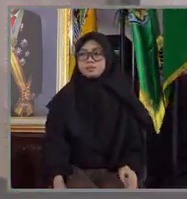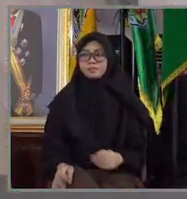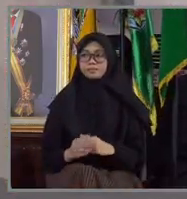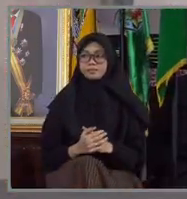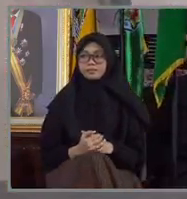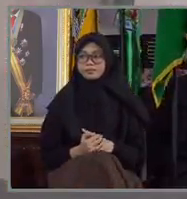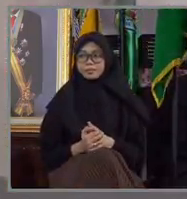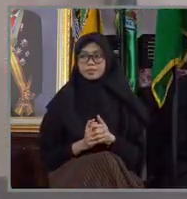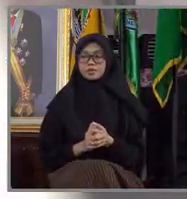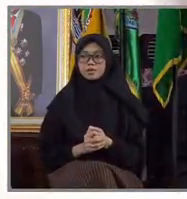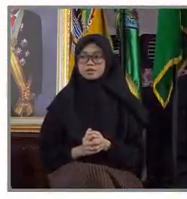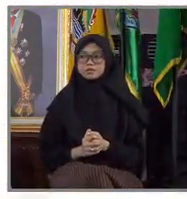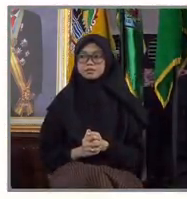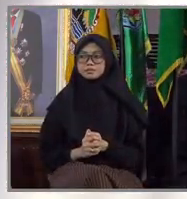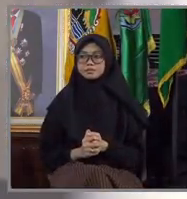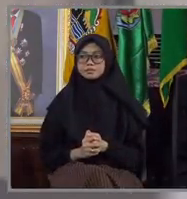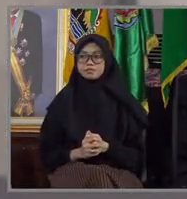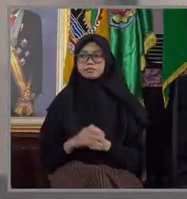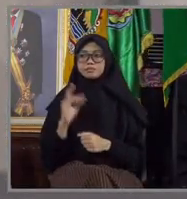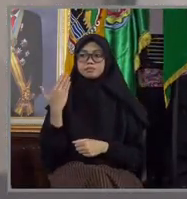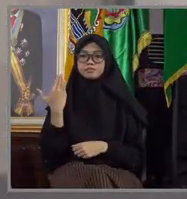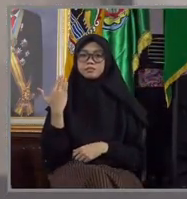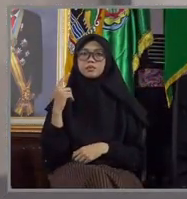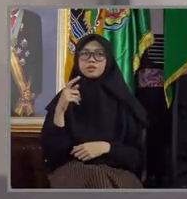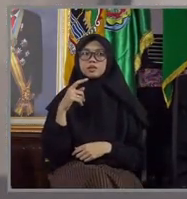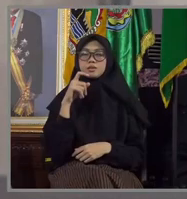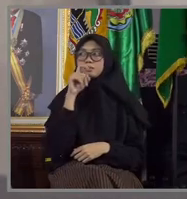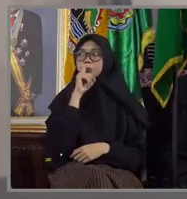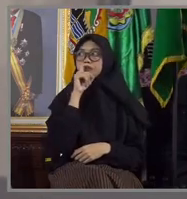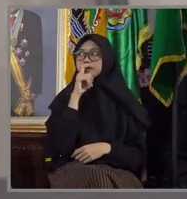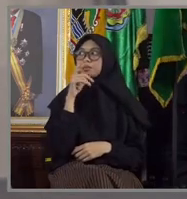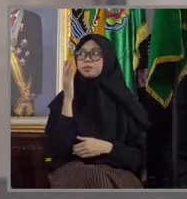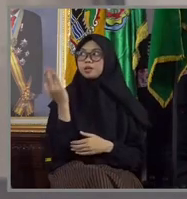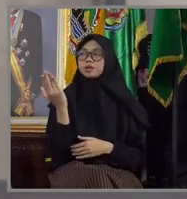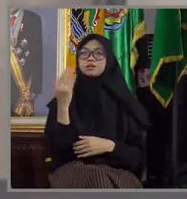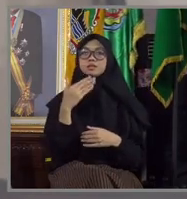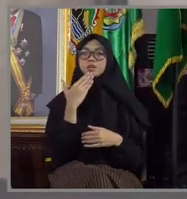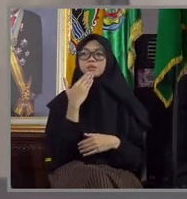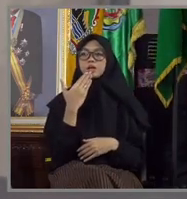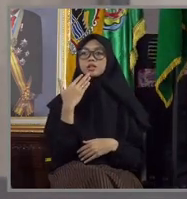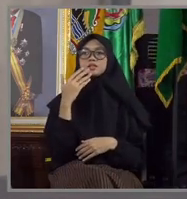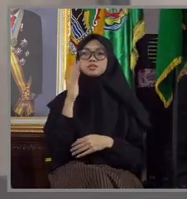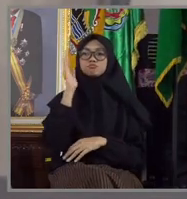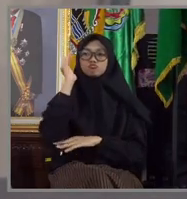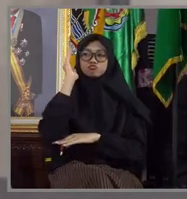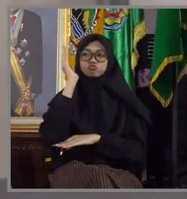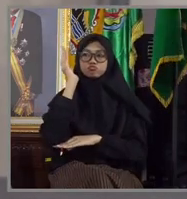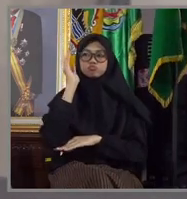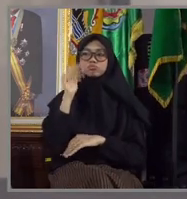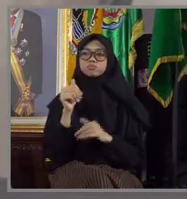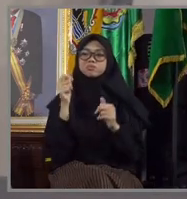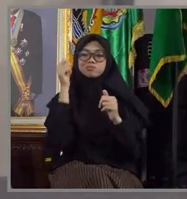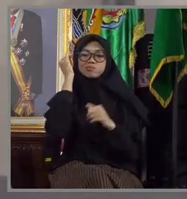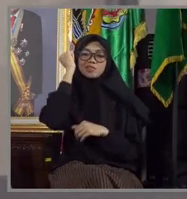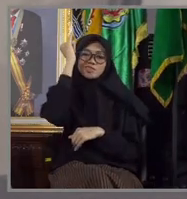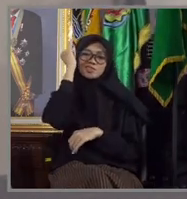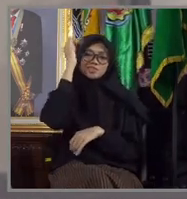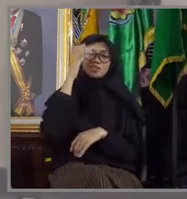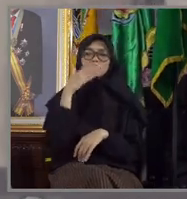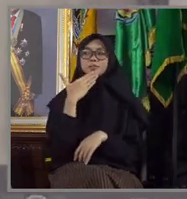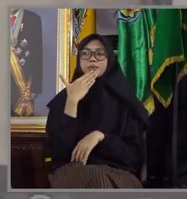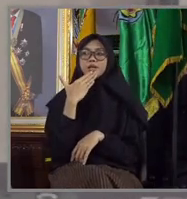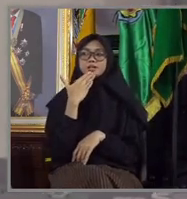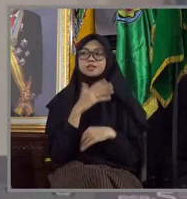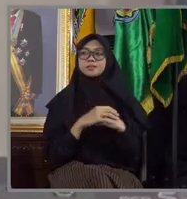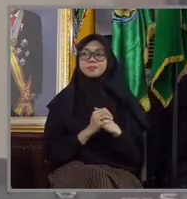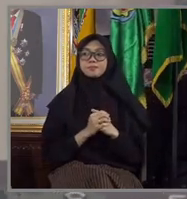matur nuwun wakil bupati Kenapa Pak Haji Mas Mansyur atas paparan mengenai inovasinya baik